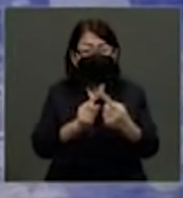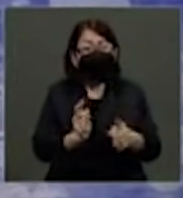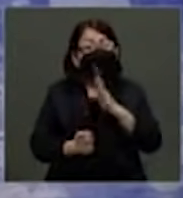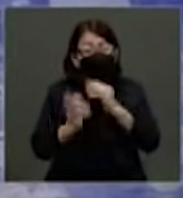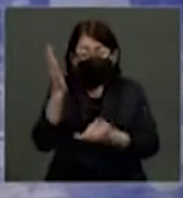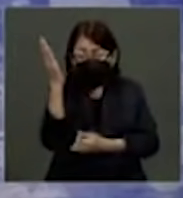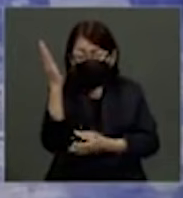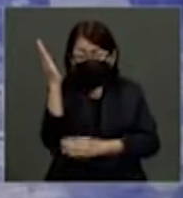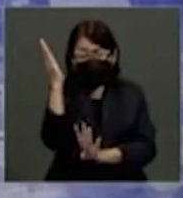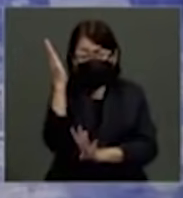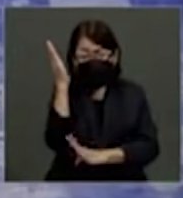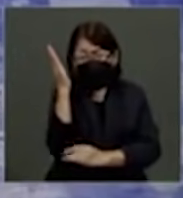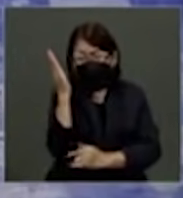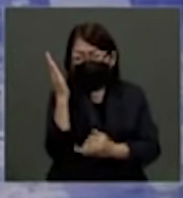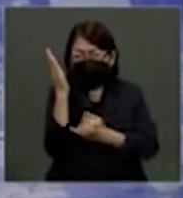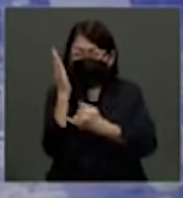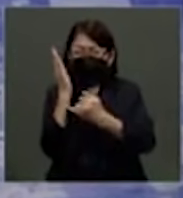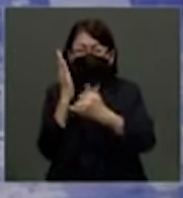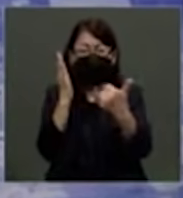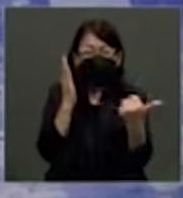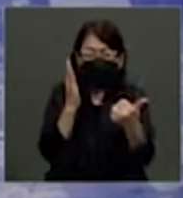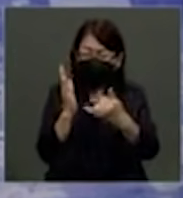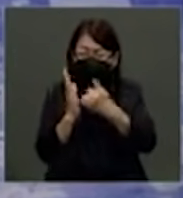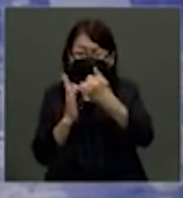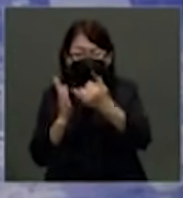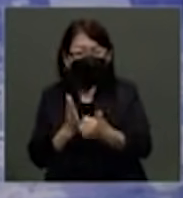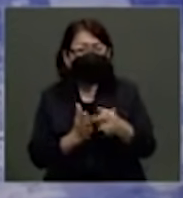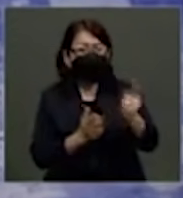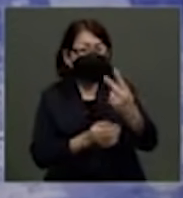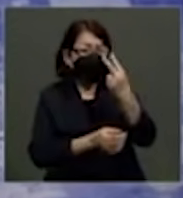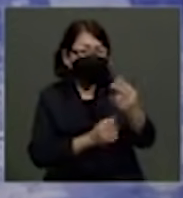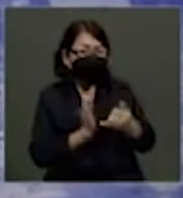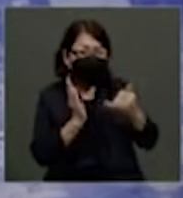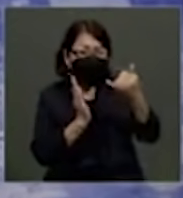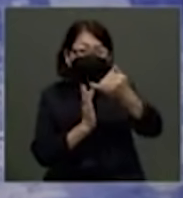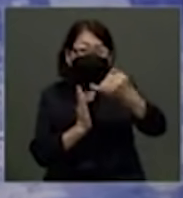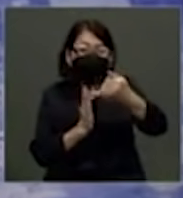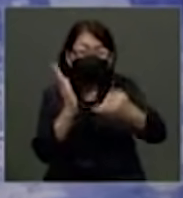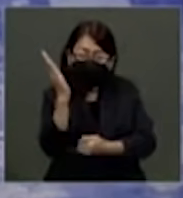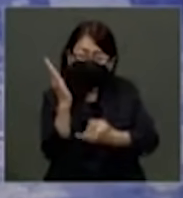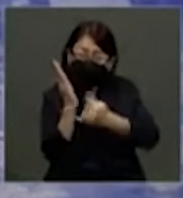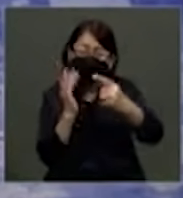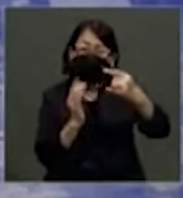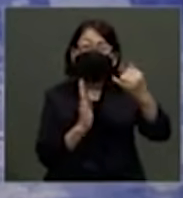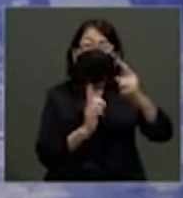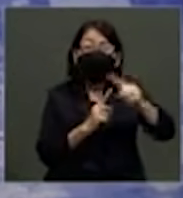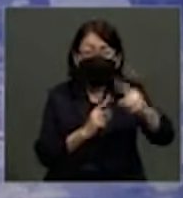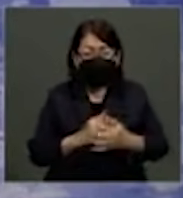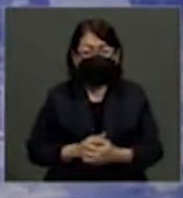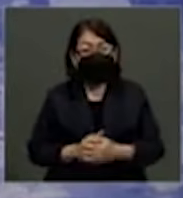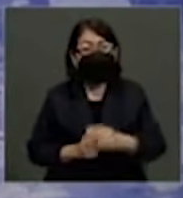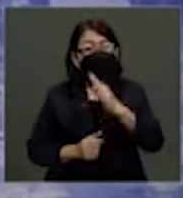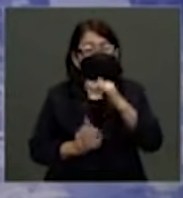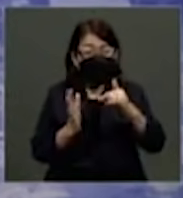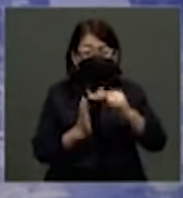ในจังหวัดนี้คงไม่ได้มีเป็นประเด็นแต่ยกเว้นว่าถ้าคนกลุ่มนี้จะเดินทางไปต่างจังหวัดอันนี้ต้องขึ้นอยู่กับข้อกำหนดที่จะเกิดขึ้นกับป